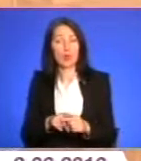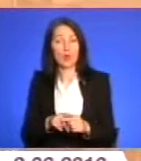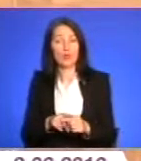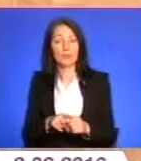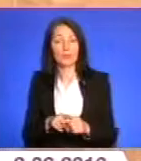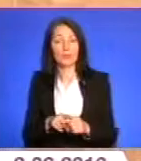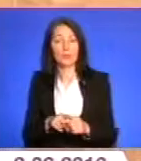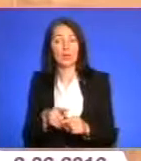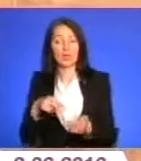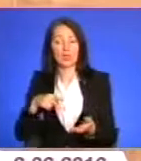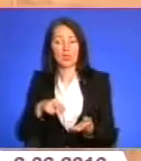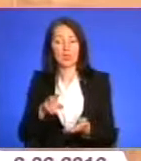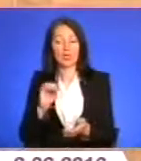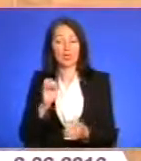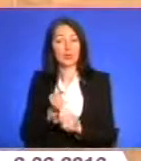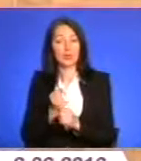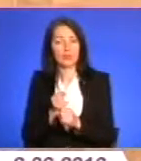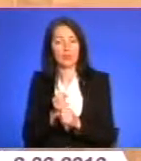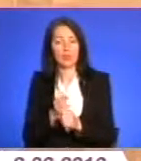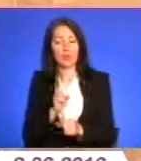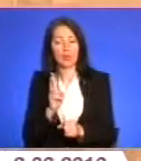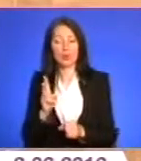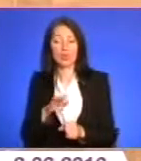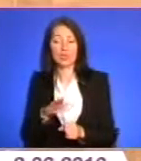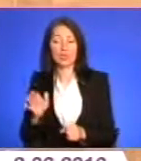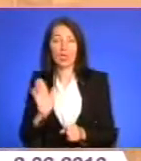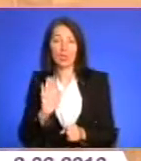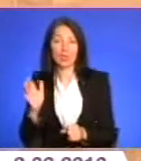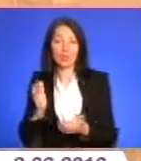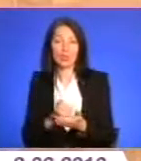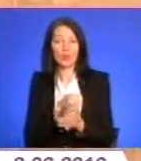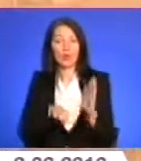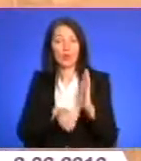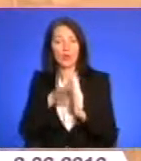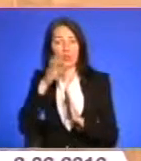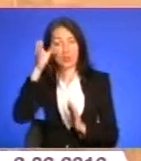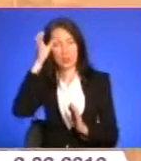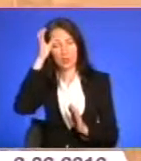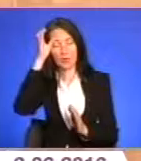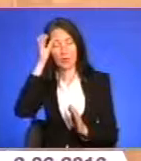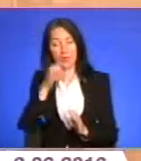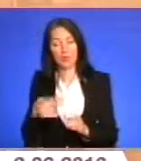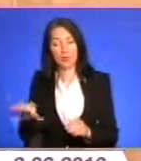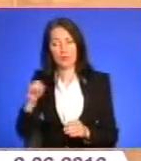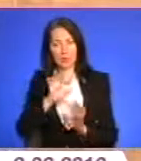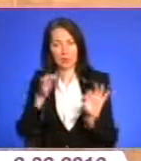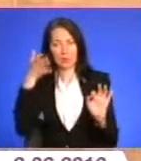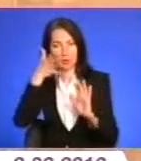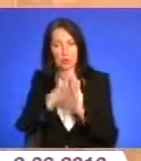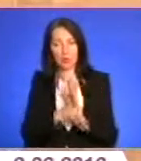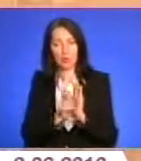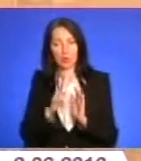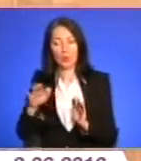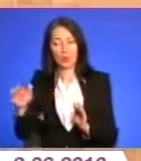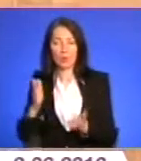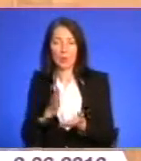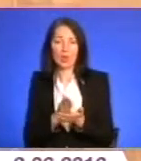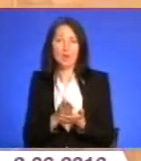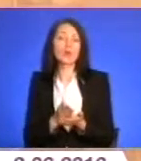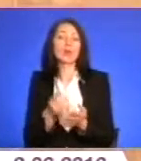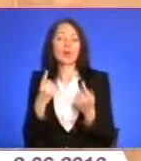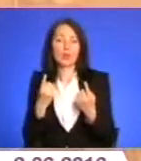власне, йти і працювати. Хтось з дітей буде здобувати вищу освіту, ви це всі прекрасно розумієте, хто діти має високі